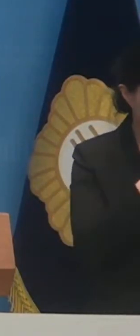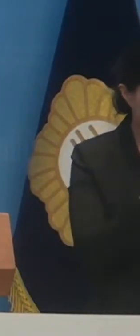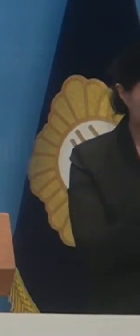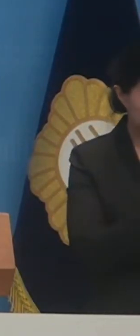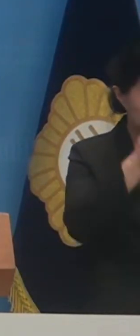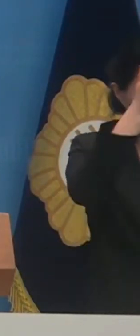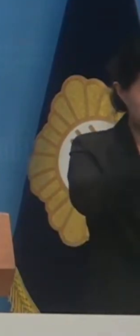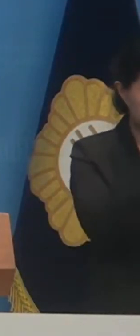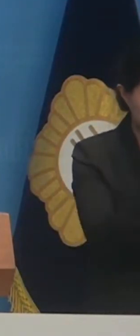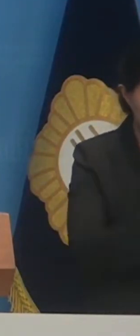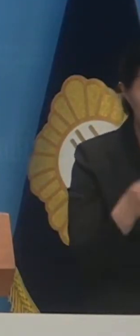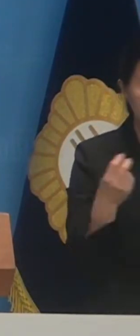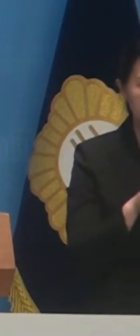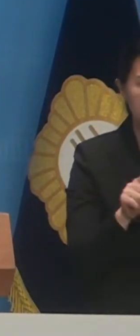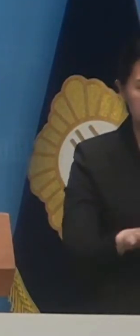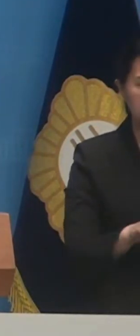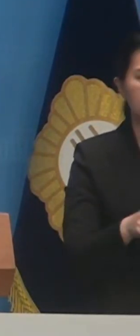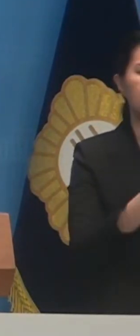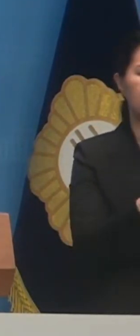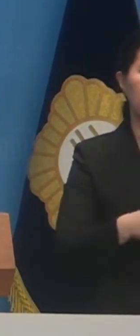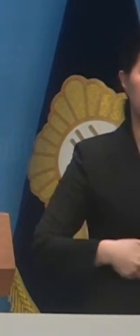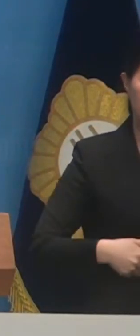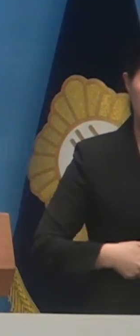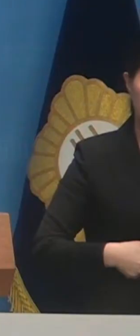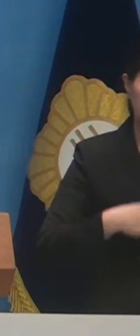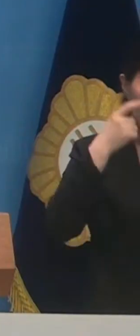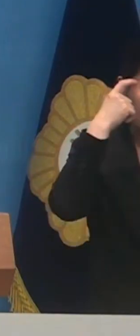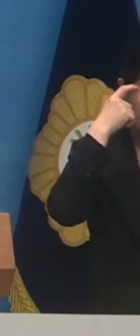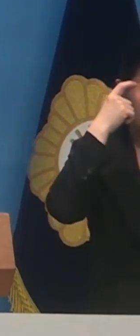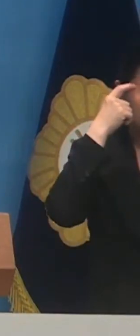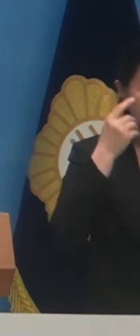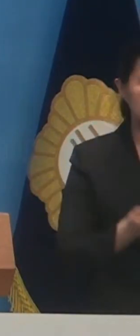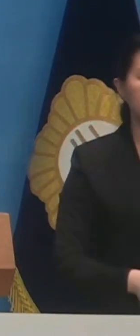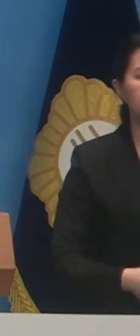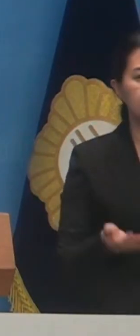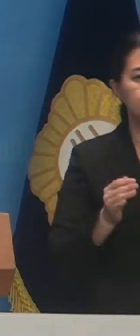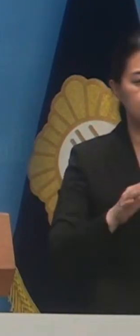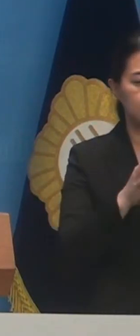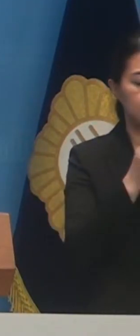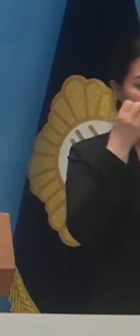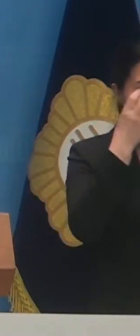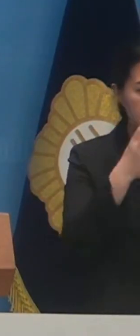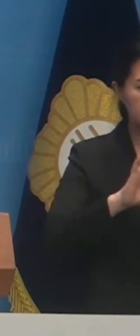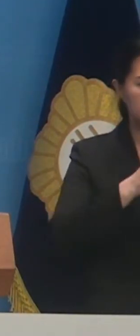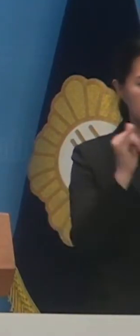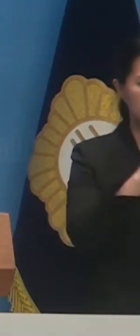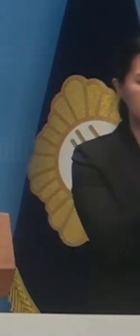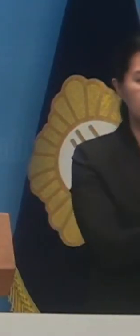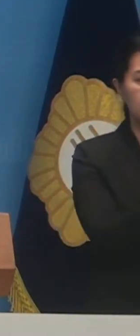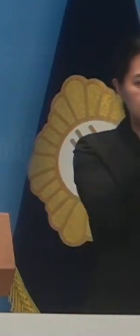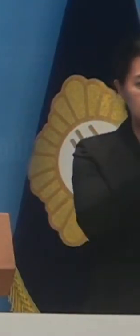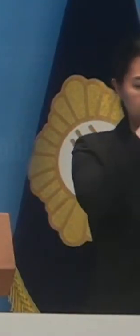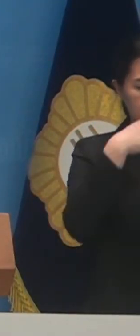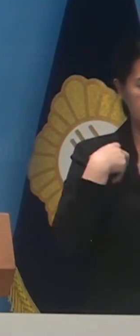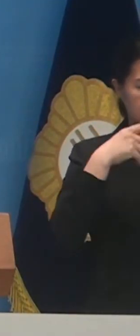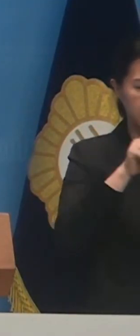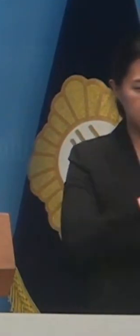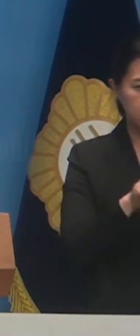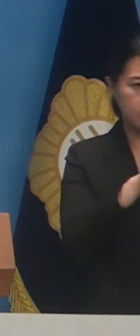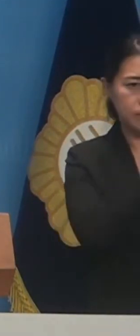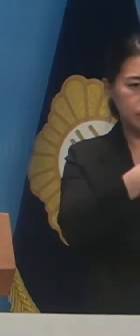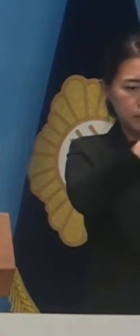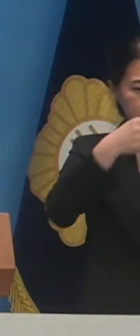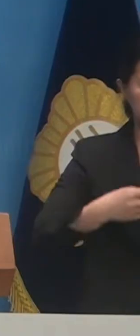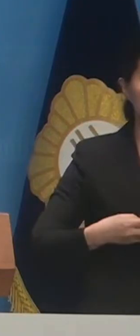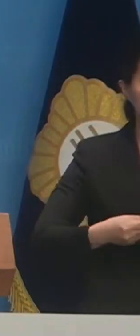탄생될 것이고 그렇게 되어야 한다고만 생각했습니다. 새로운 국민주권 정부의 시대에 가장 먼저 청산되어야